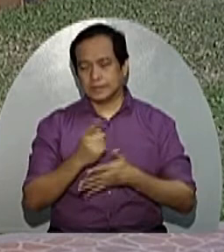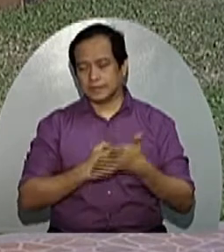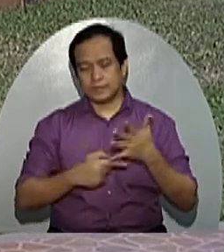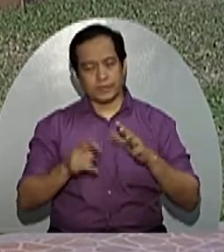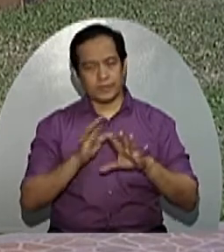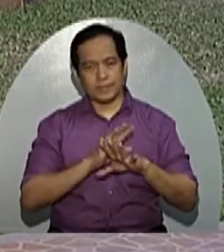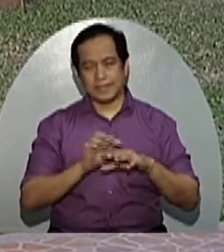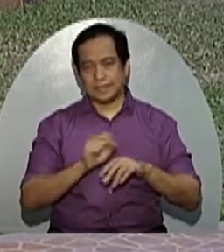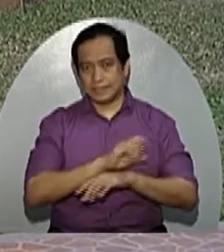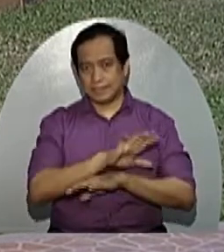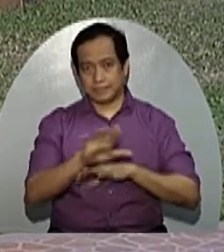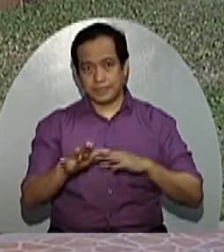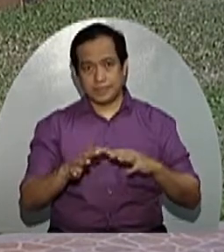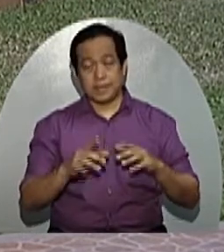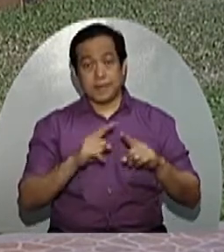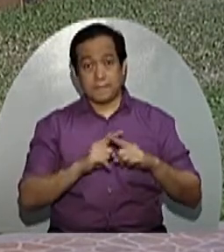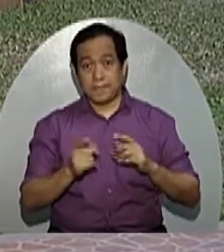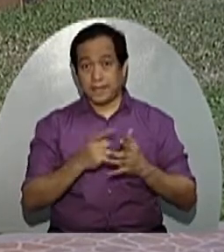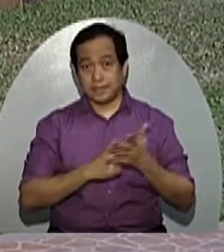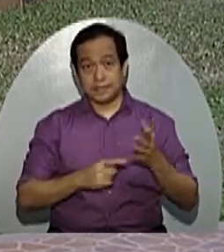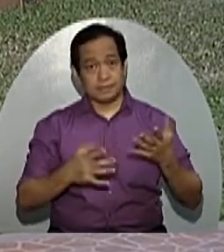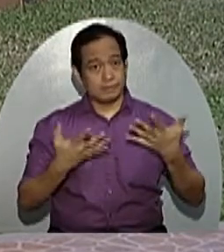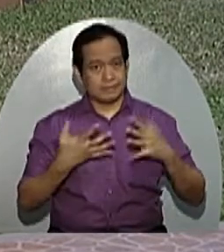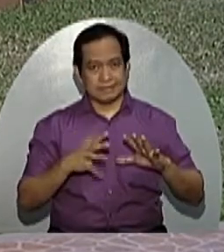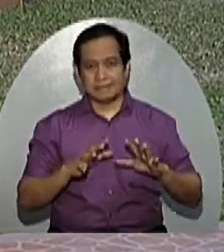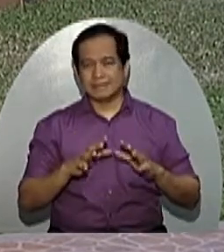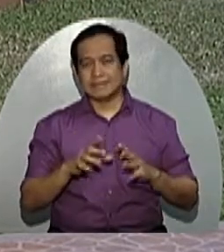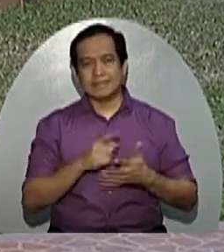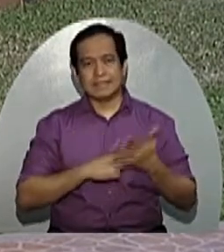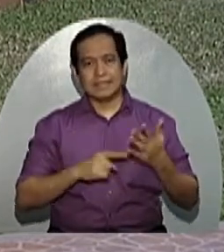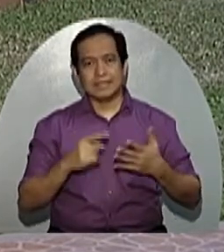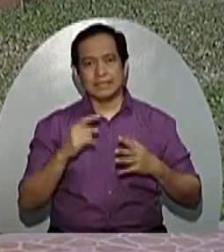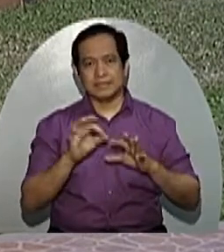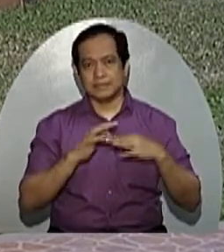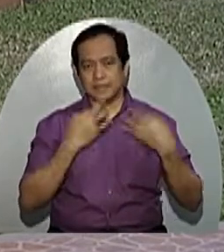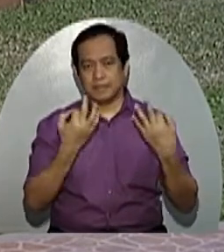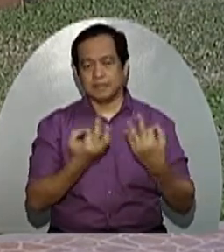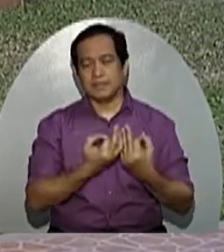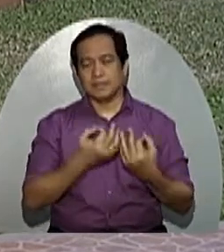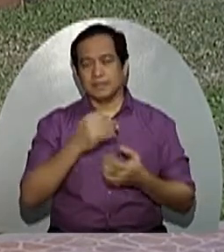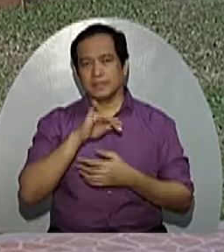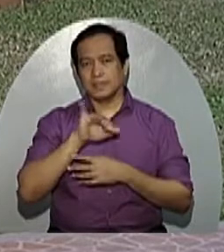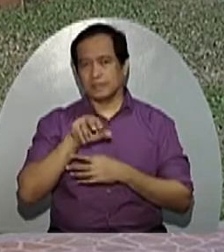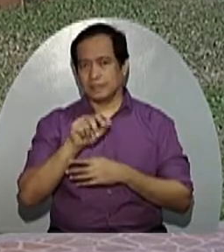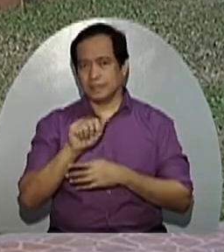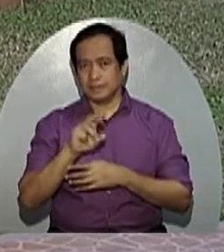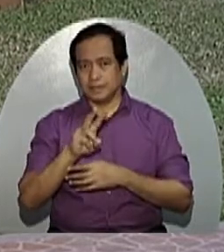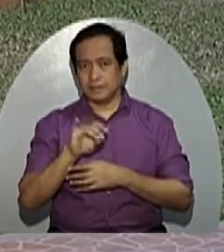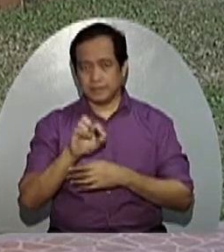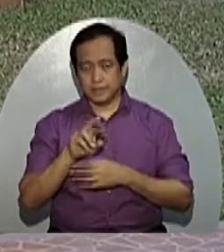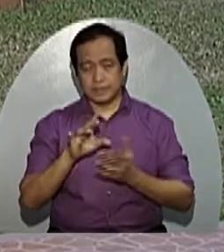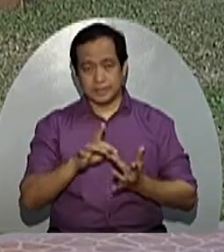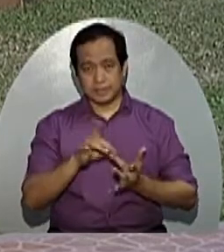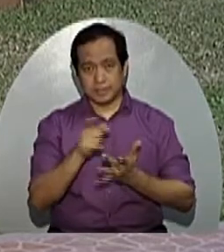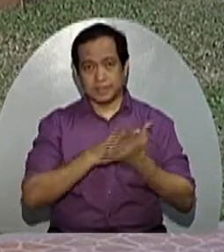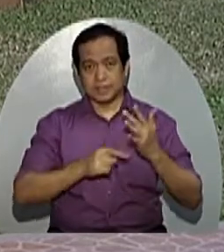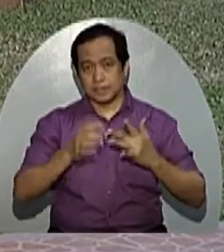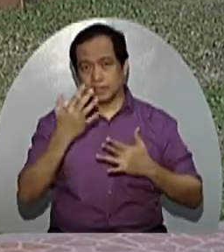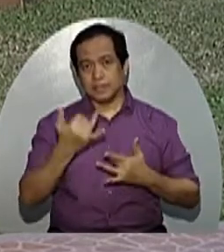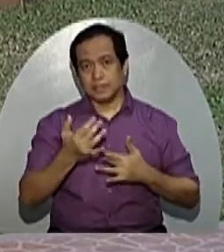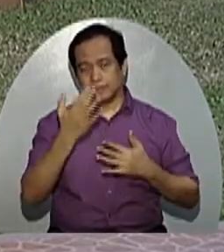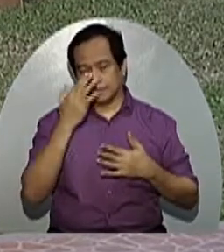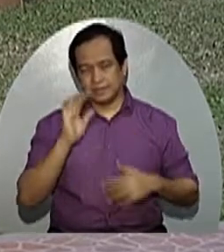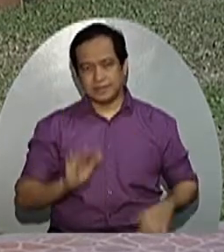pa. Pero hindi pa rin dito natapos ang kalbaryo ng pamilya Javier, lalo na ang sakit na dinadala